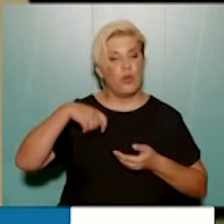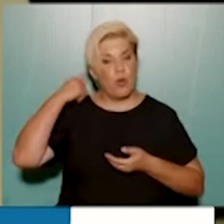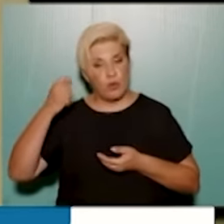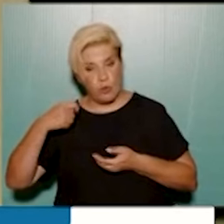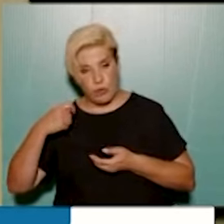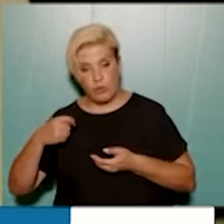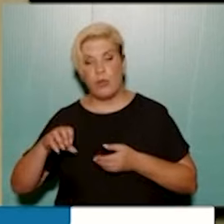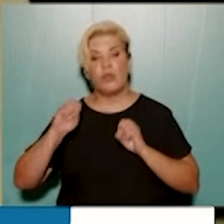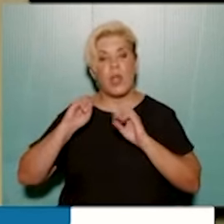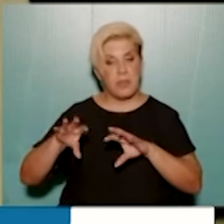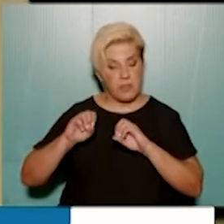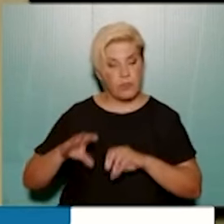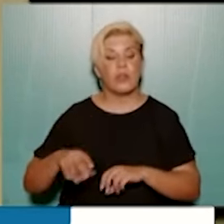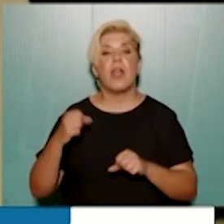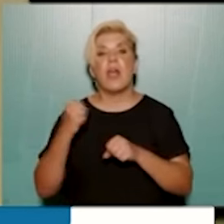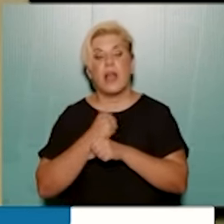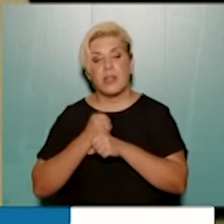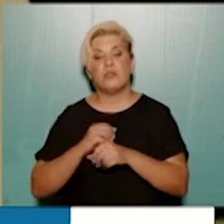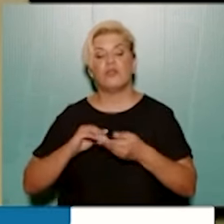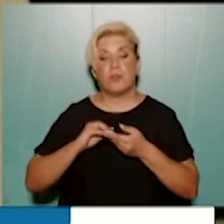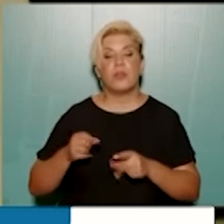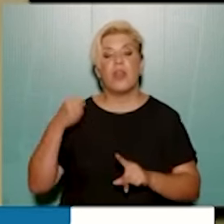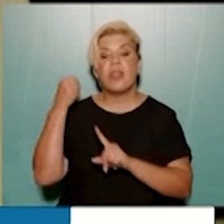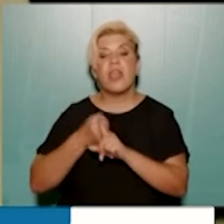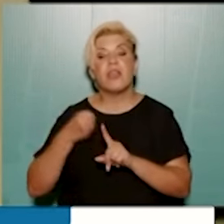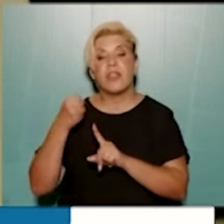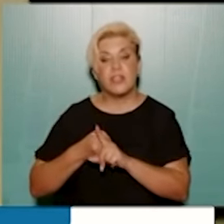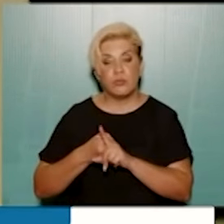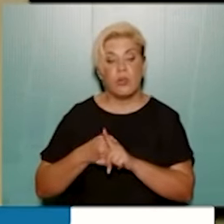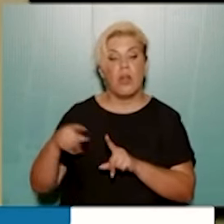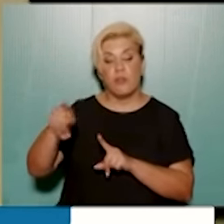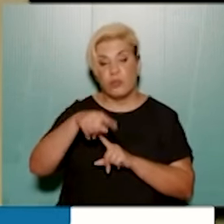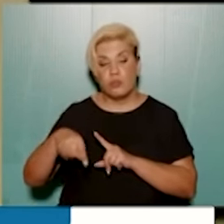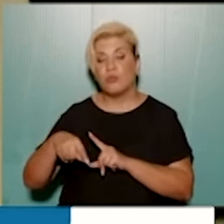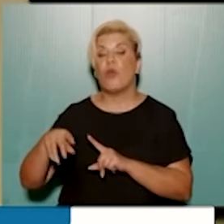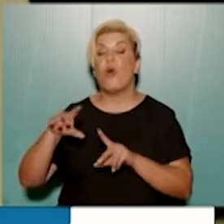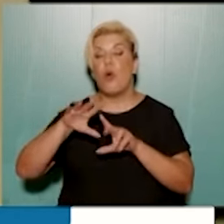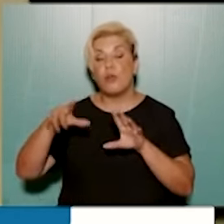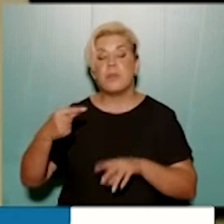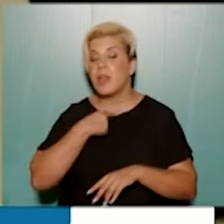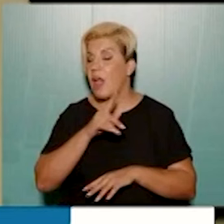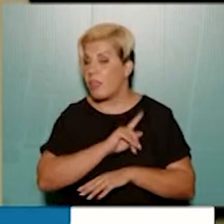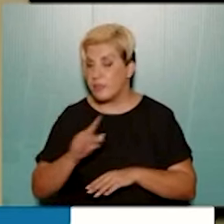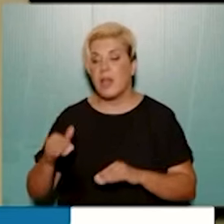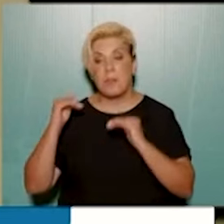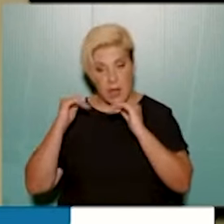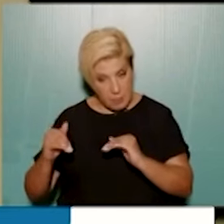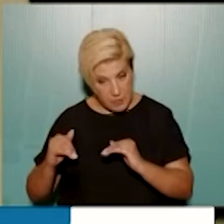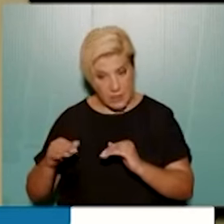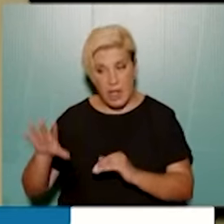Γονέων, τους Συλλόγους των Εκπαιδευτικών, εργατικά σωματεία κλπ. Να διεκδικήσουν αυτός ο χώρος να μην χαθεί, να μην παραμείνει